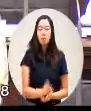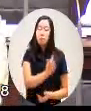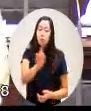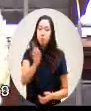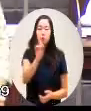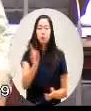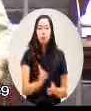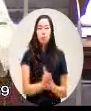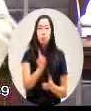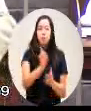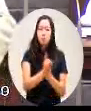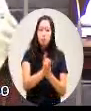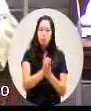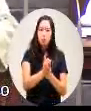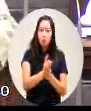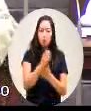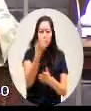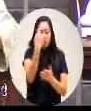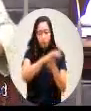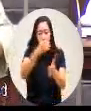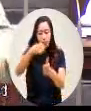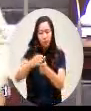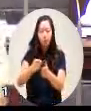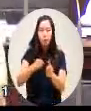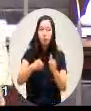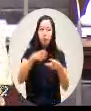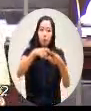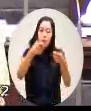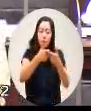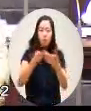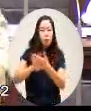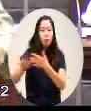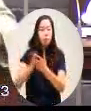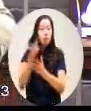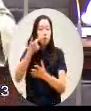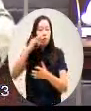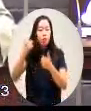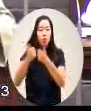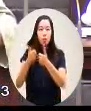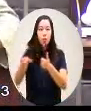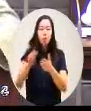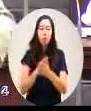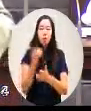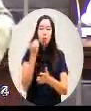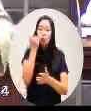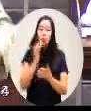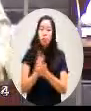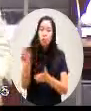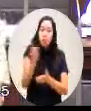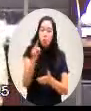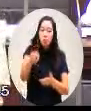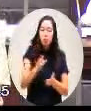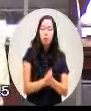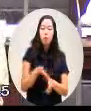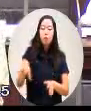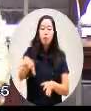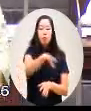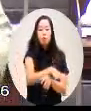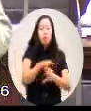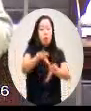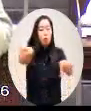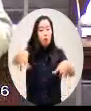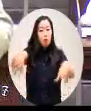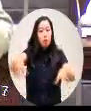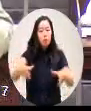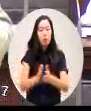师的工会或者外界家长会，如果被利用这个闲置的空间，